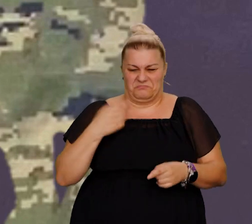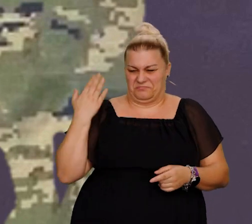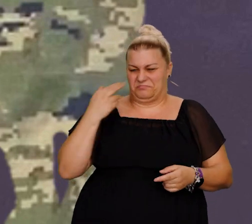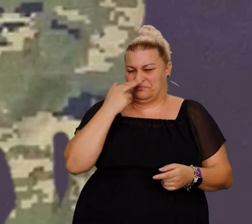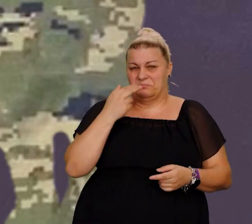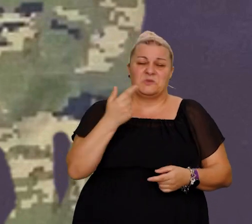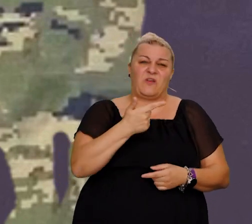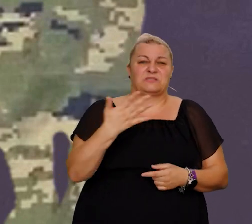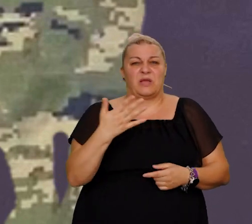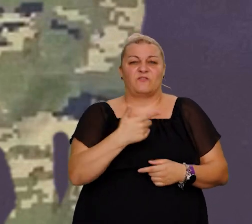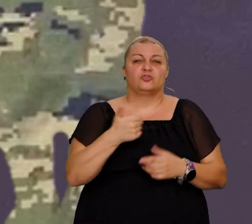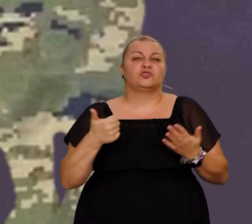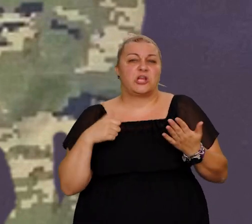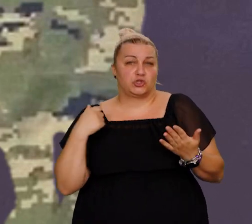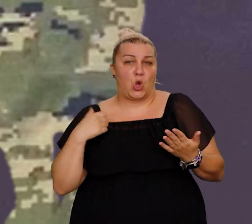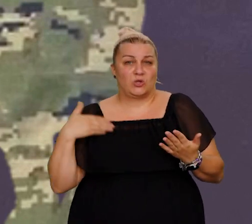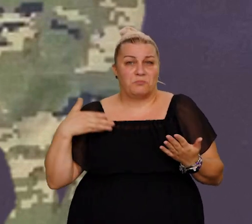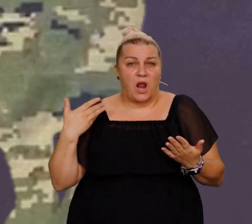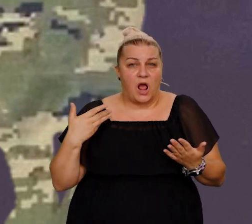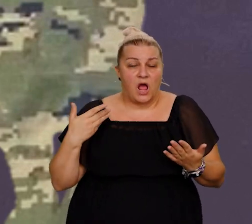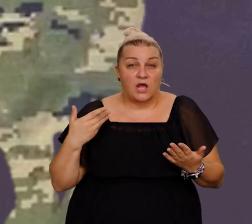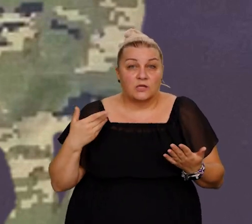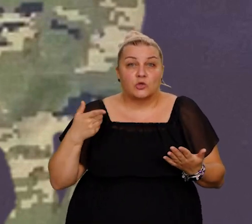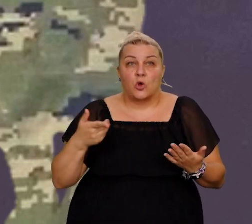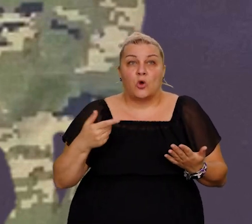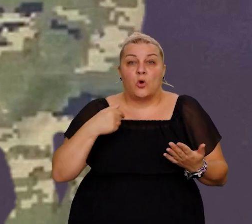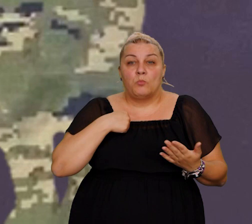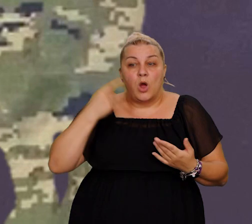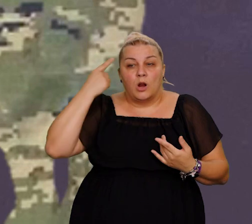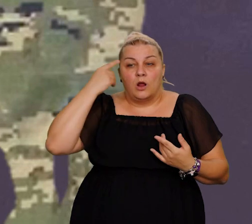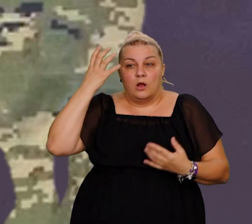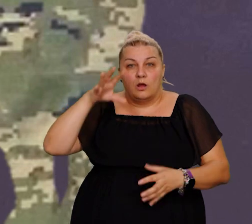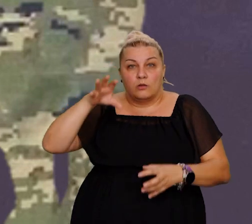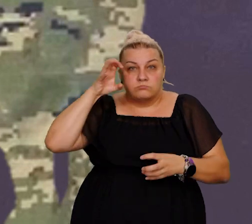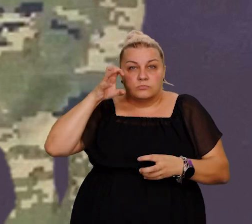koji imao 25-26 godina u tom trenutku, bilo je nešto strašno.